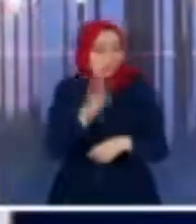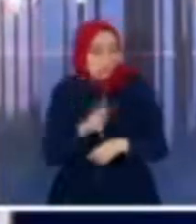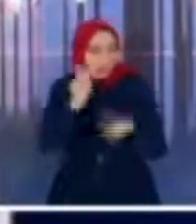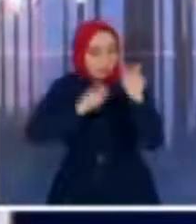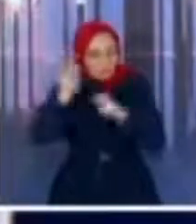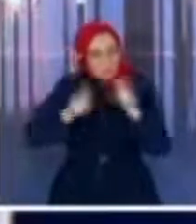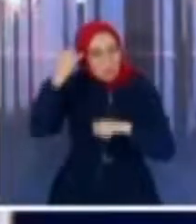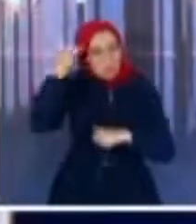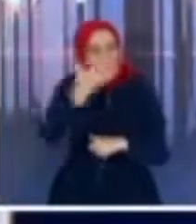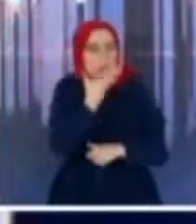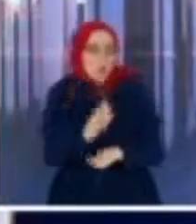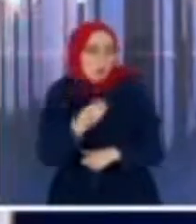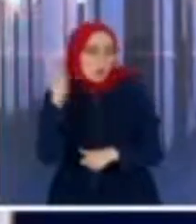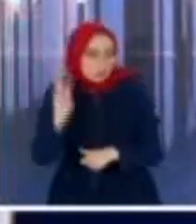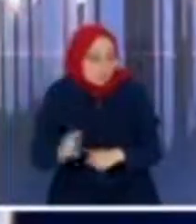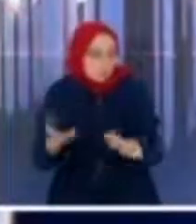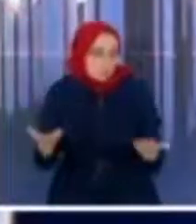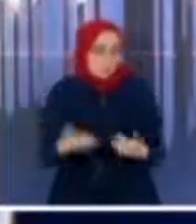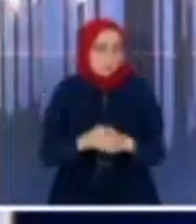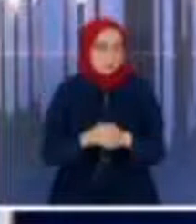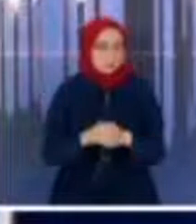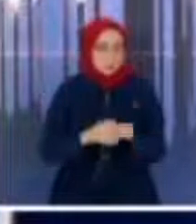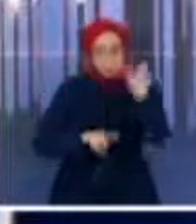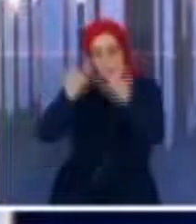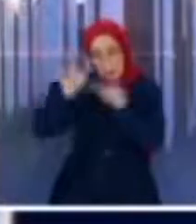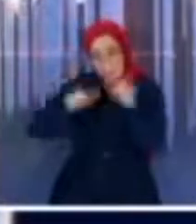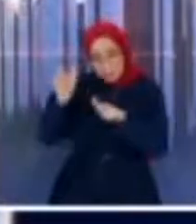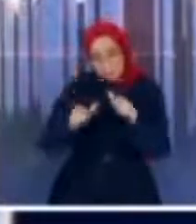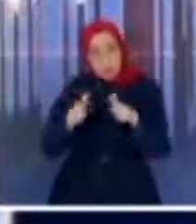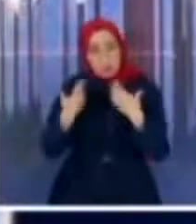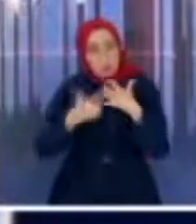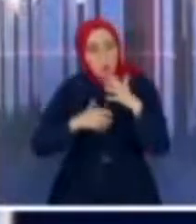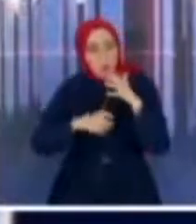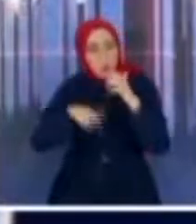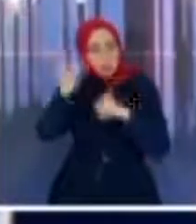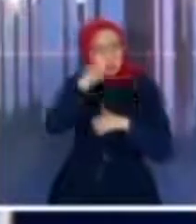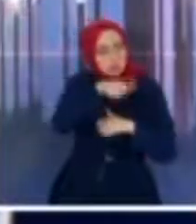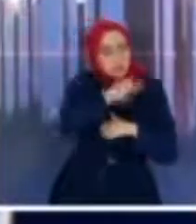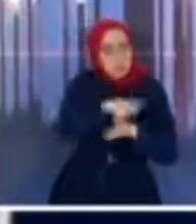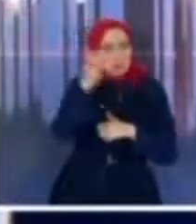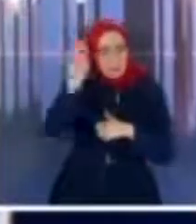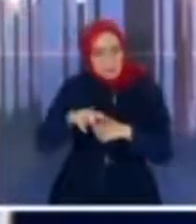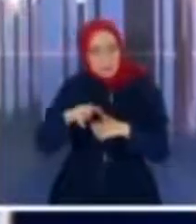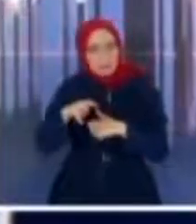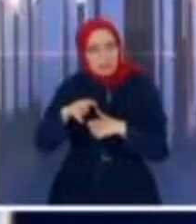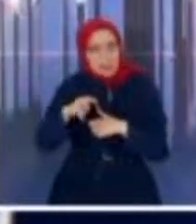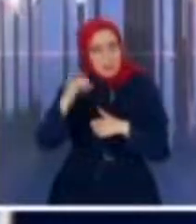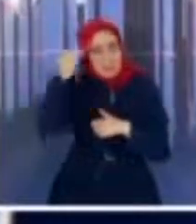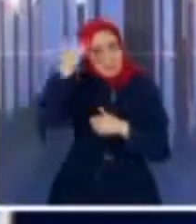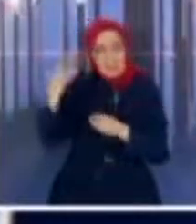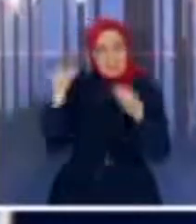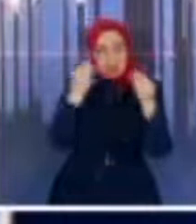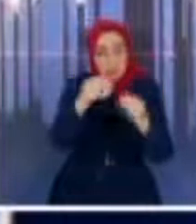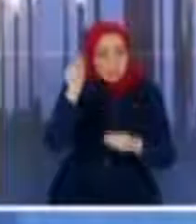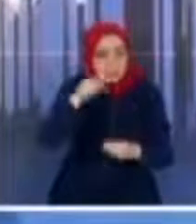حلوة. يعني احنا رانا شعب يائس على الاخر، شبابنا يائس، يلزم المبادرات من النوع هذايا تخرج